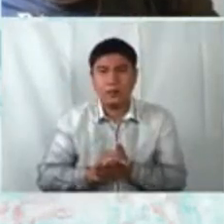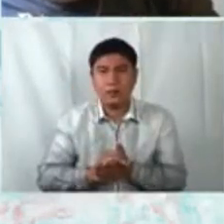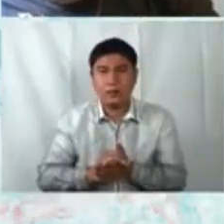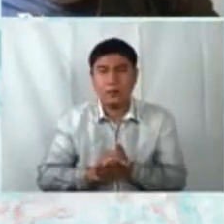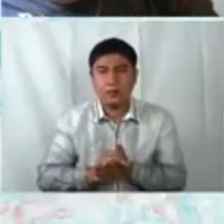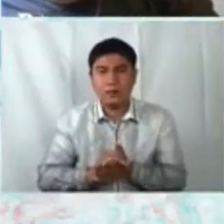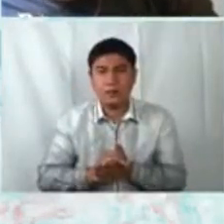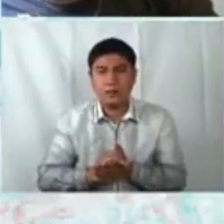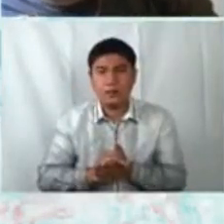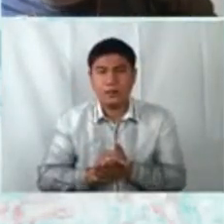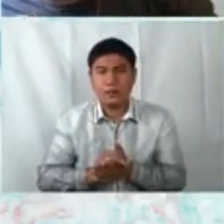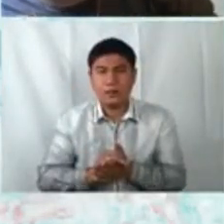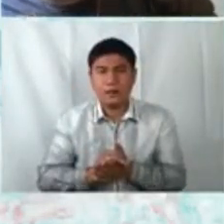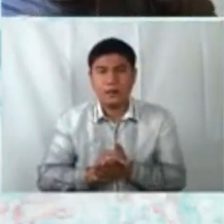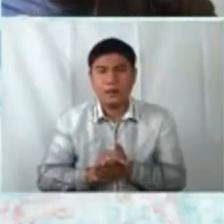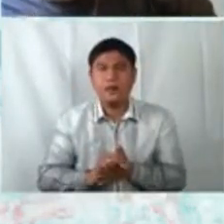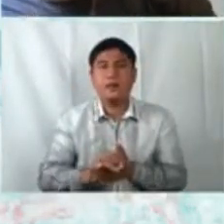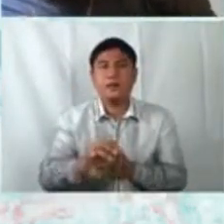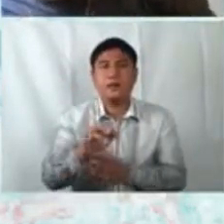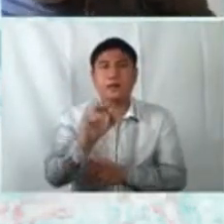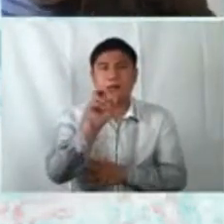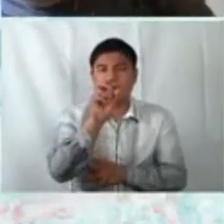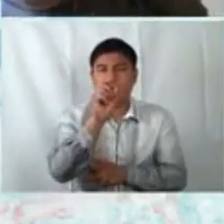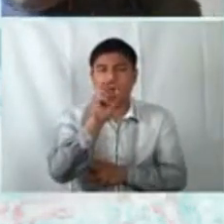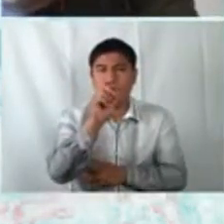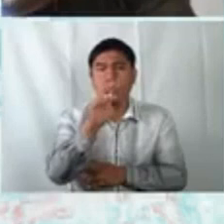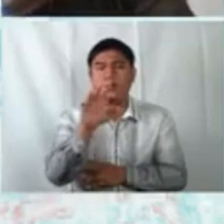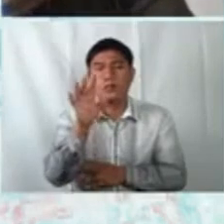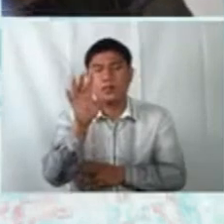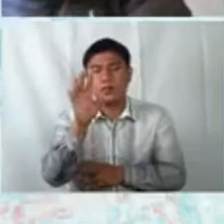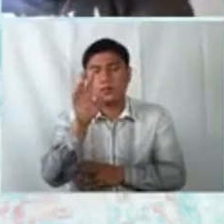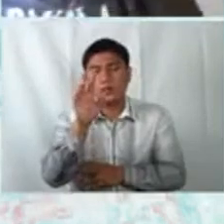O Cavite, a 12 de